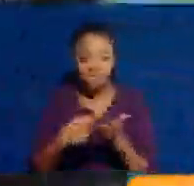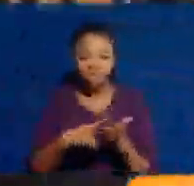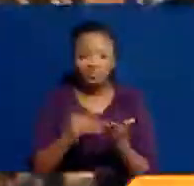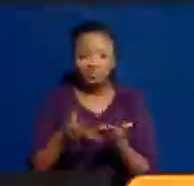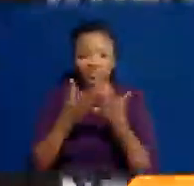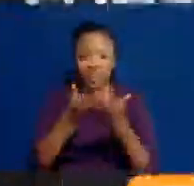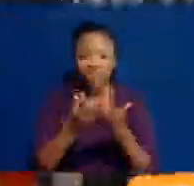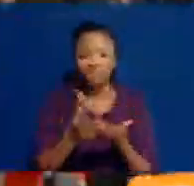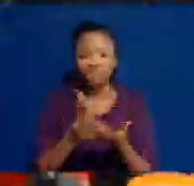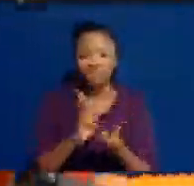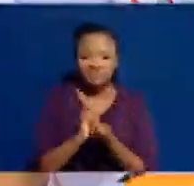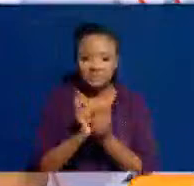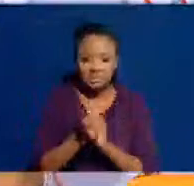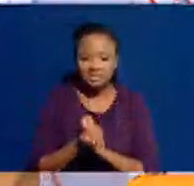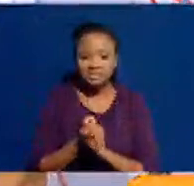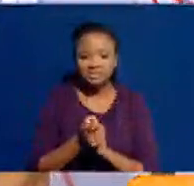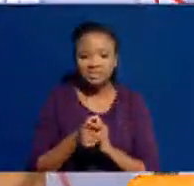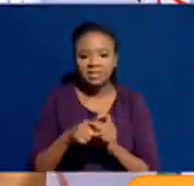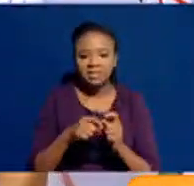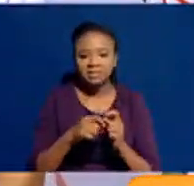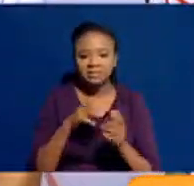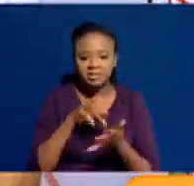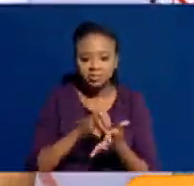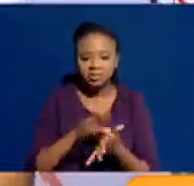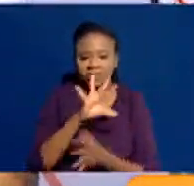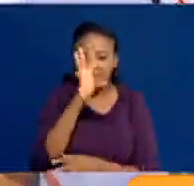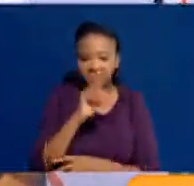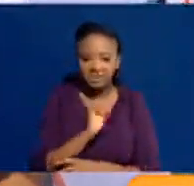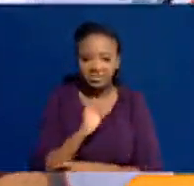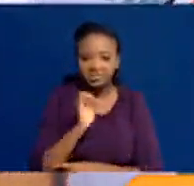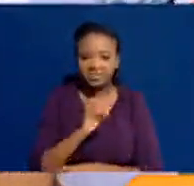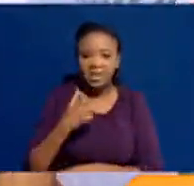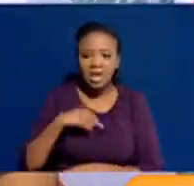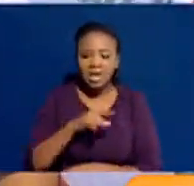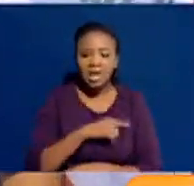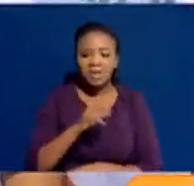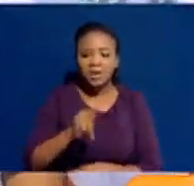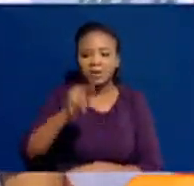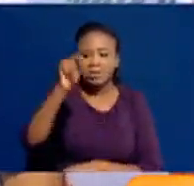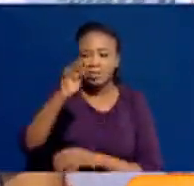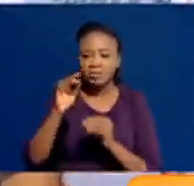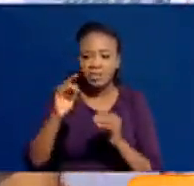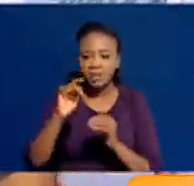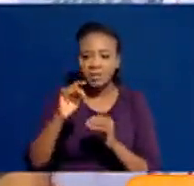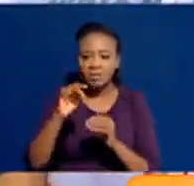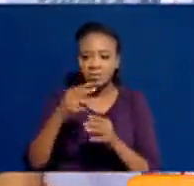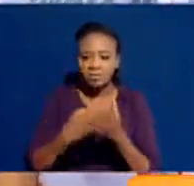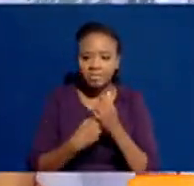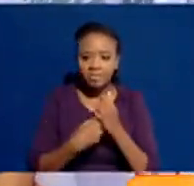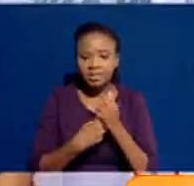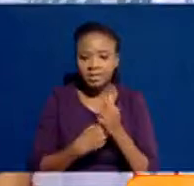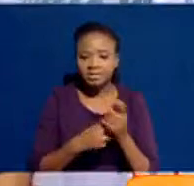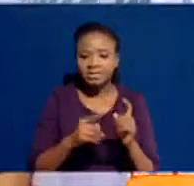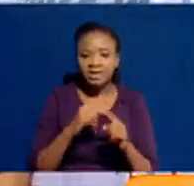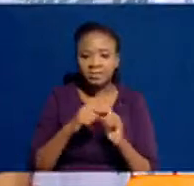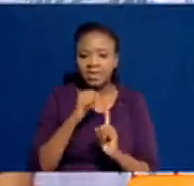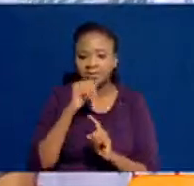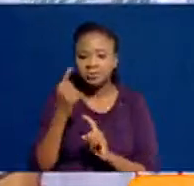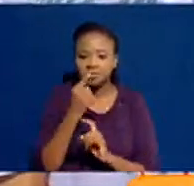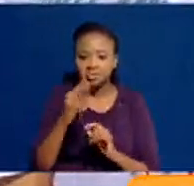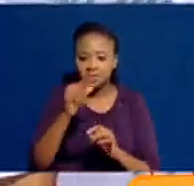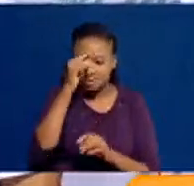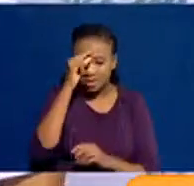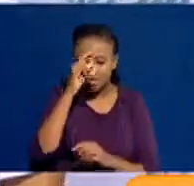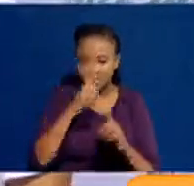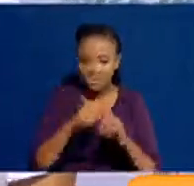za mabadiliko ya tabianchi. Our northern partners, not only the government